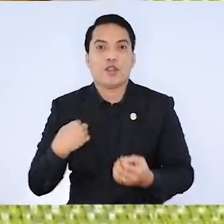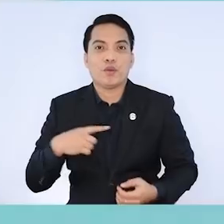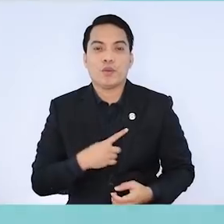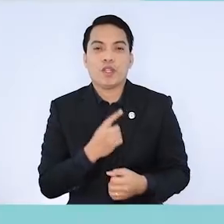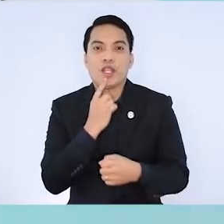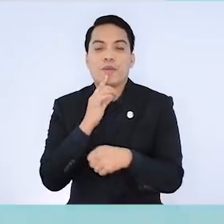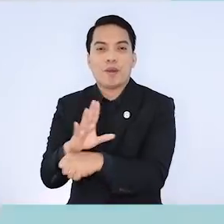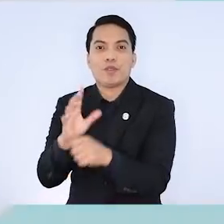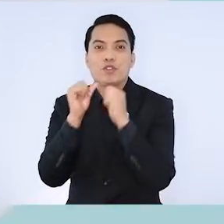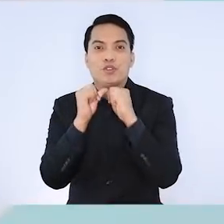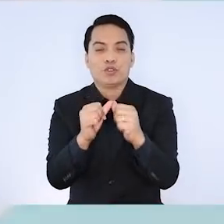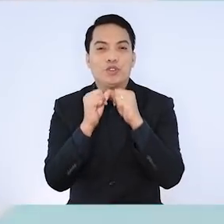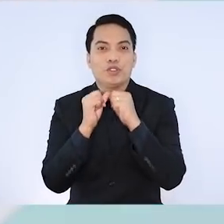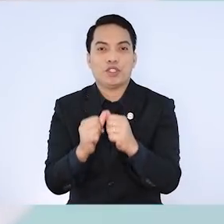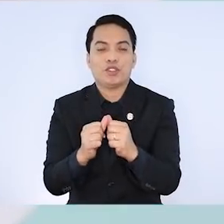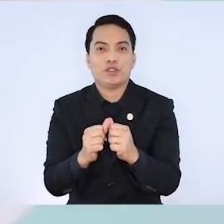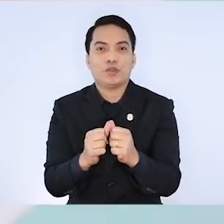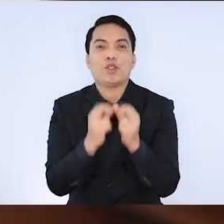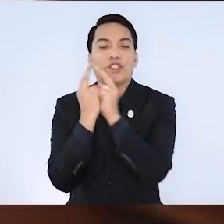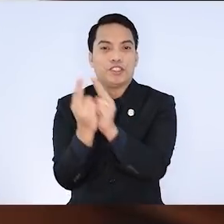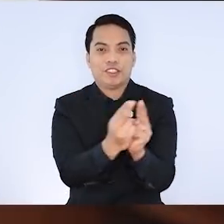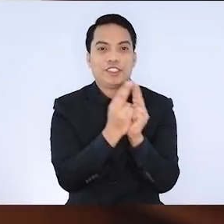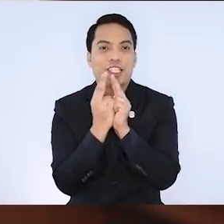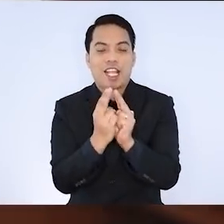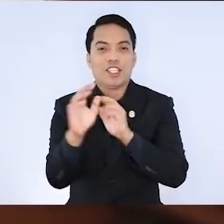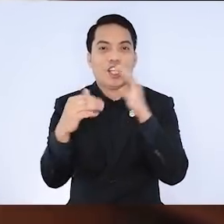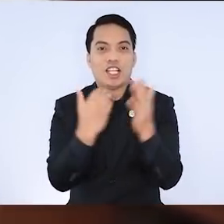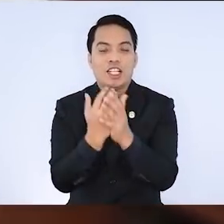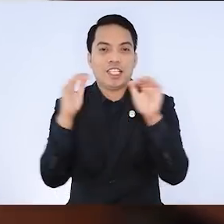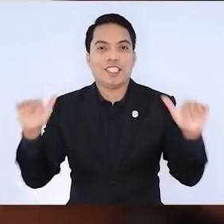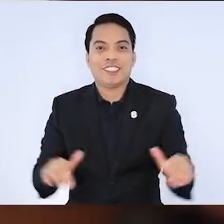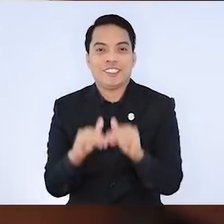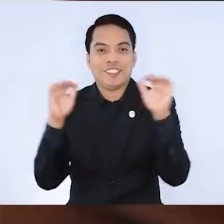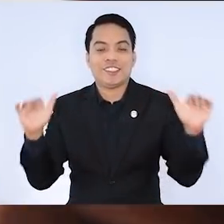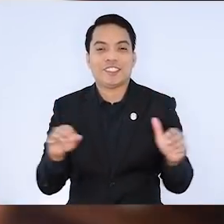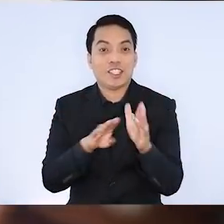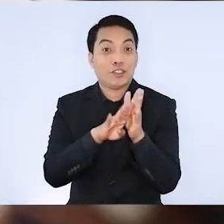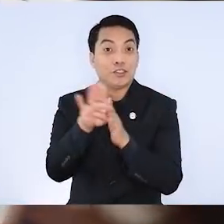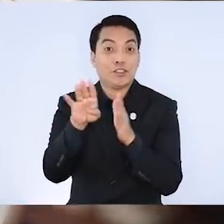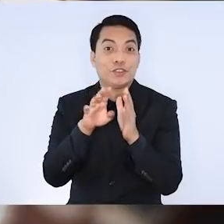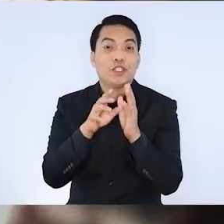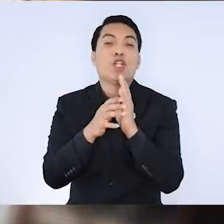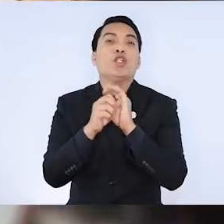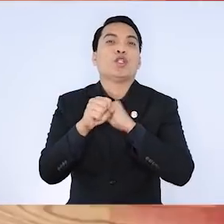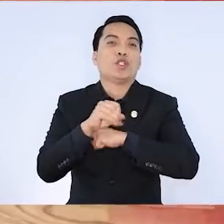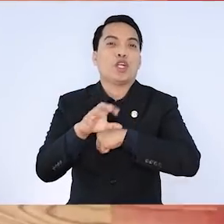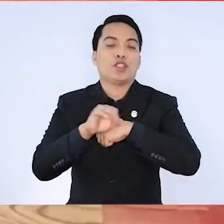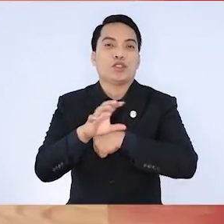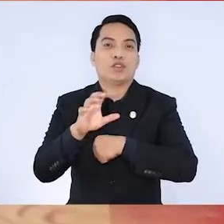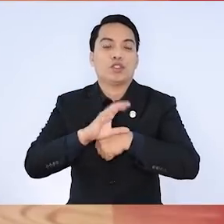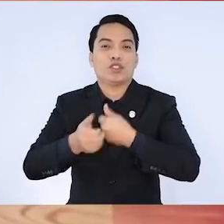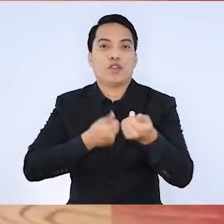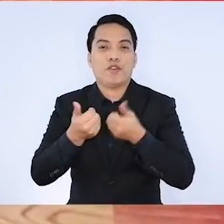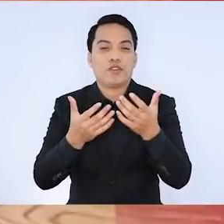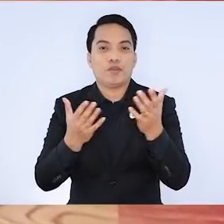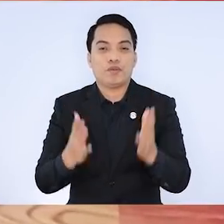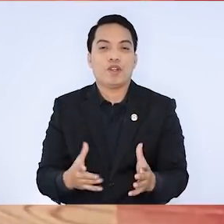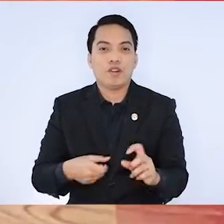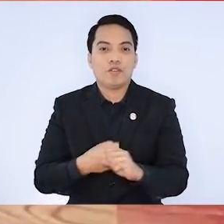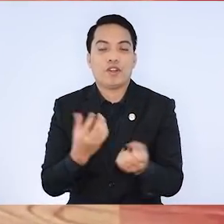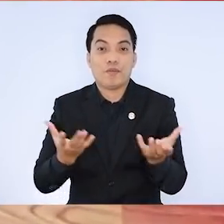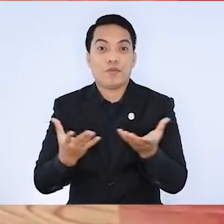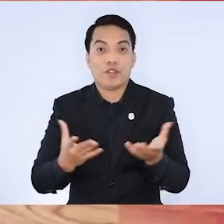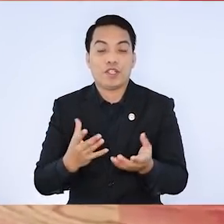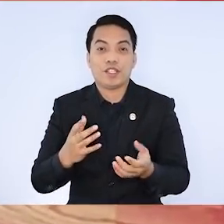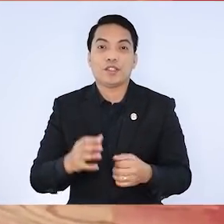pang makikipagkaisa sa lahat ng aktibidad na inilulunsad ng pamamahala. Mula po dito sa Tandag